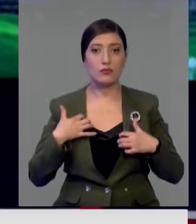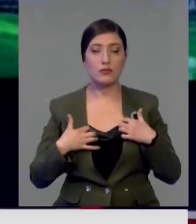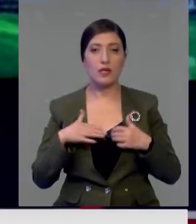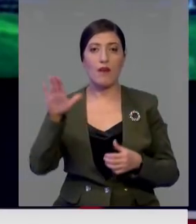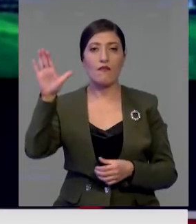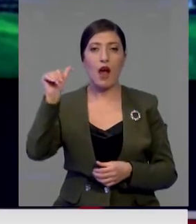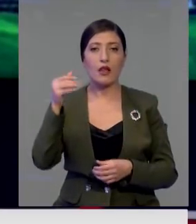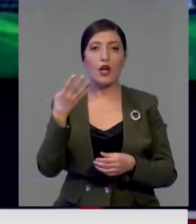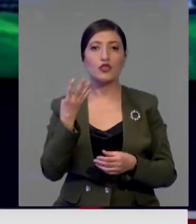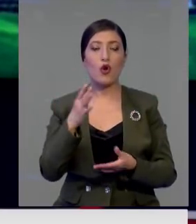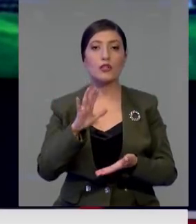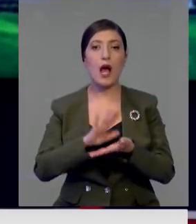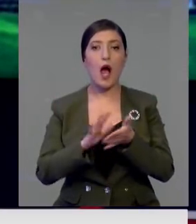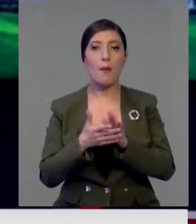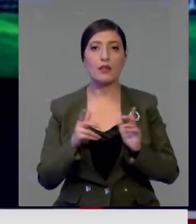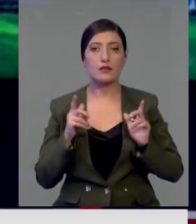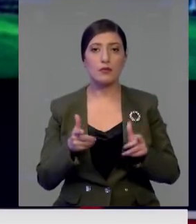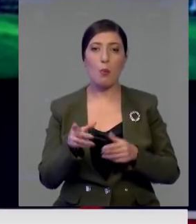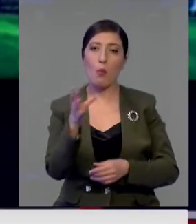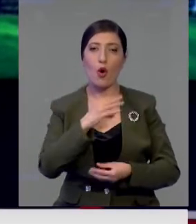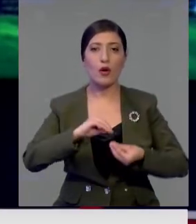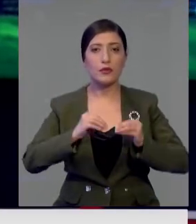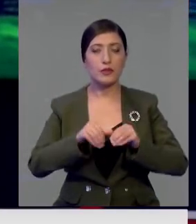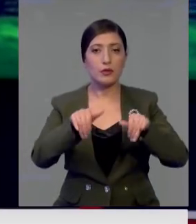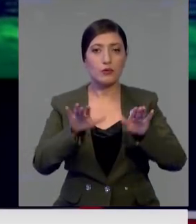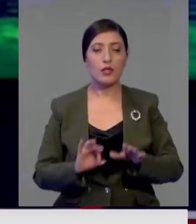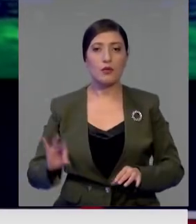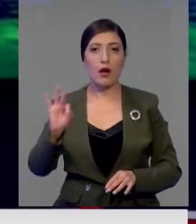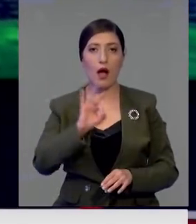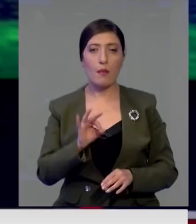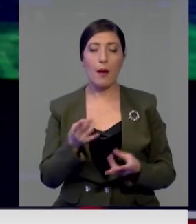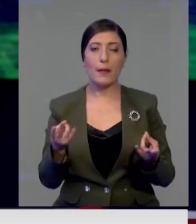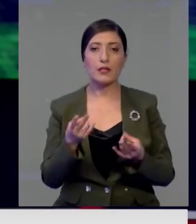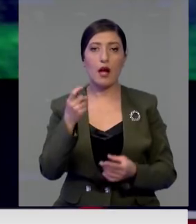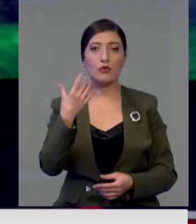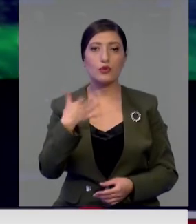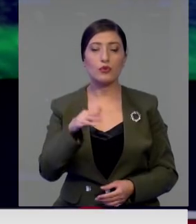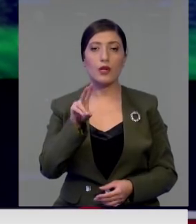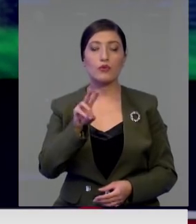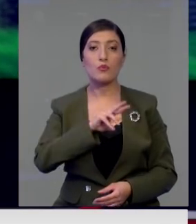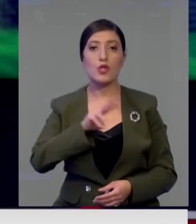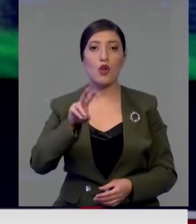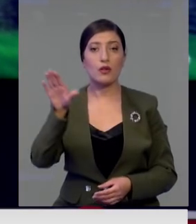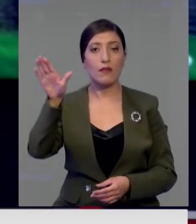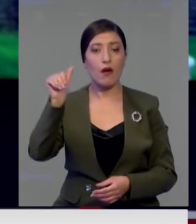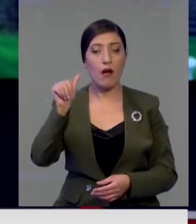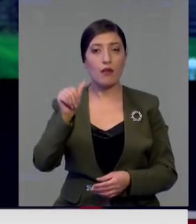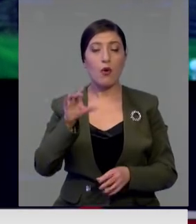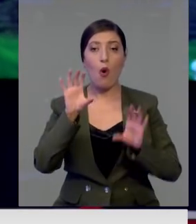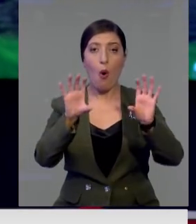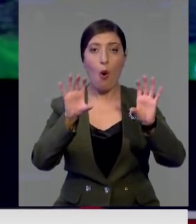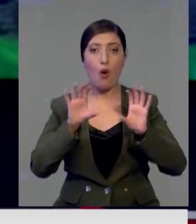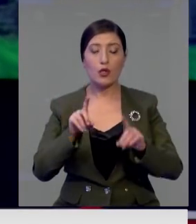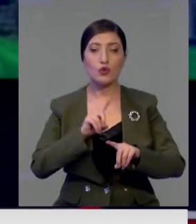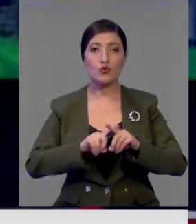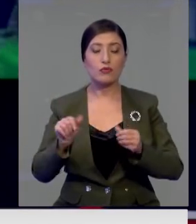վարկային 4 համաձայնագիր։ Բոլոր ճաքերը փակելու համար պետք է, որ 152 միլիոնի վարկը օրենսդիրը շուտ վավերացնի, որովհետև